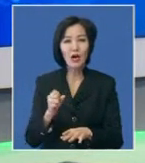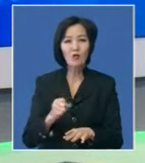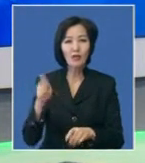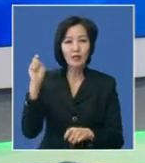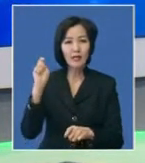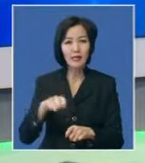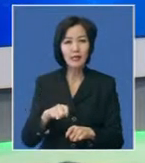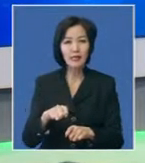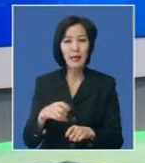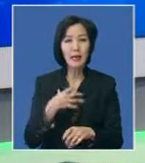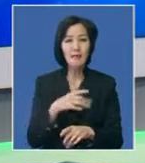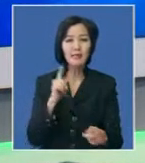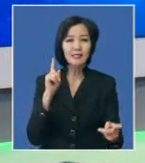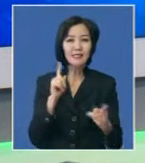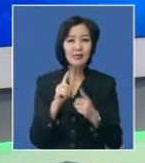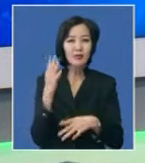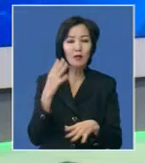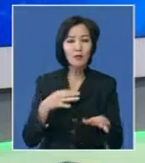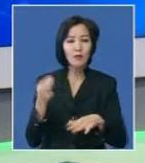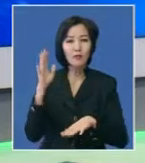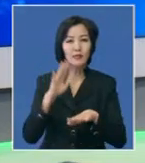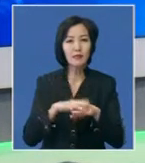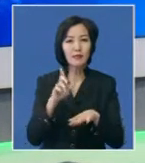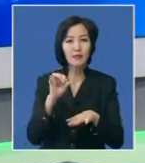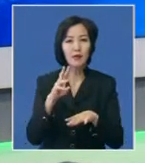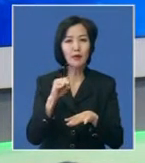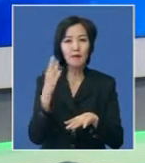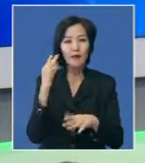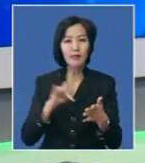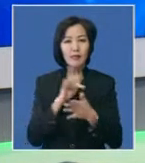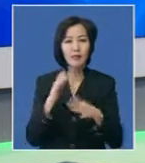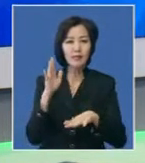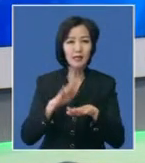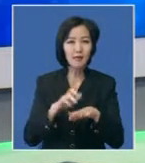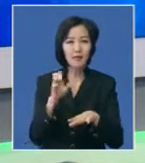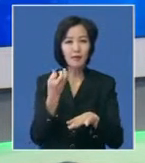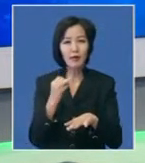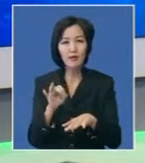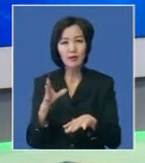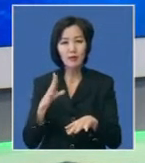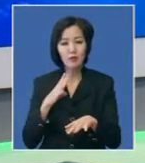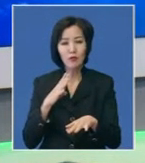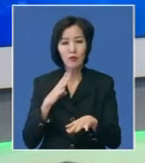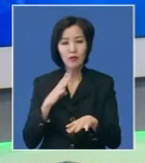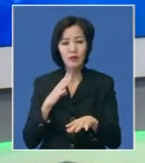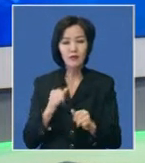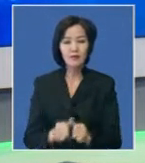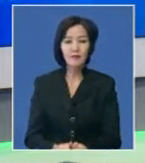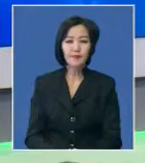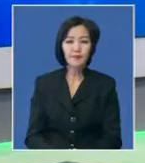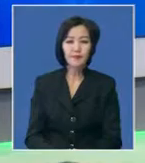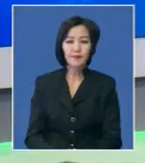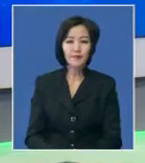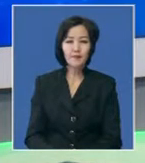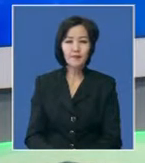арнай келді. Маңызды кездесуде Алматы облысы әкімі Амандық Баталов пен Алматы қаласының әкімі Бауыржан Байбек те болды. Тақырыпты тілшіміз